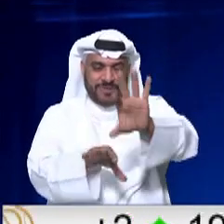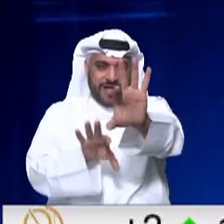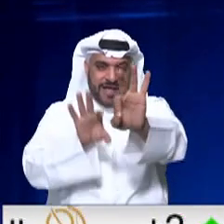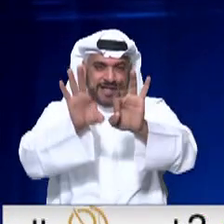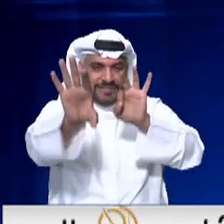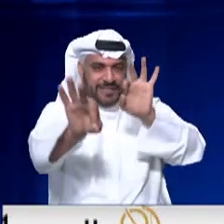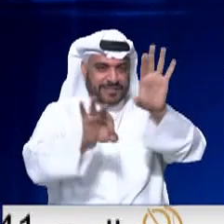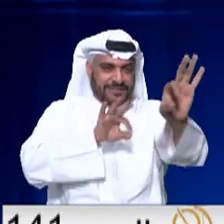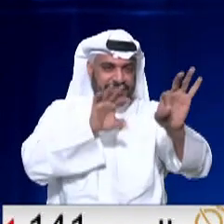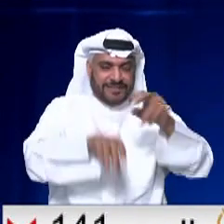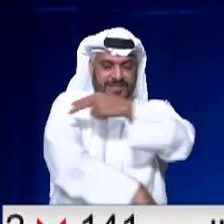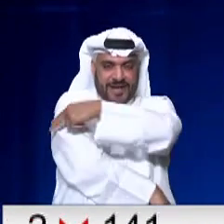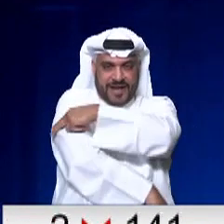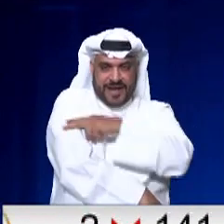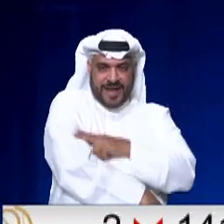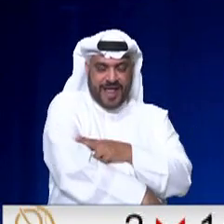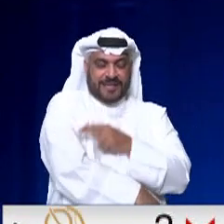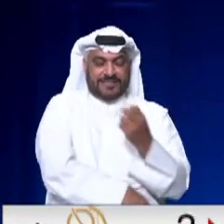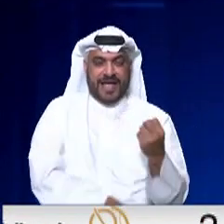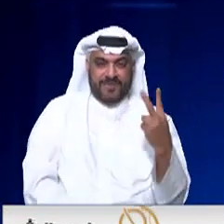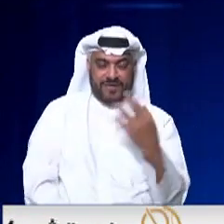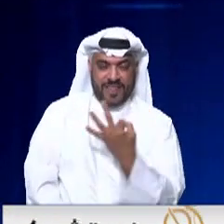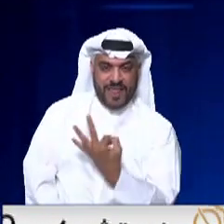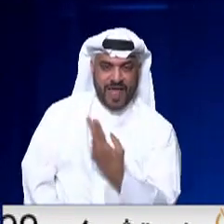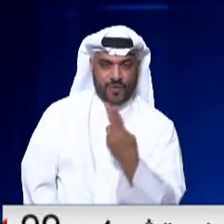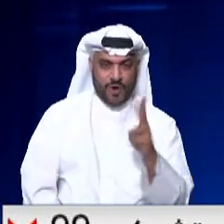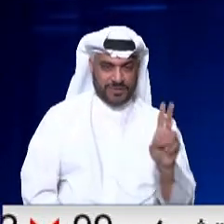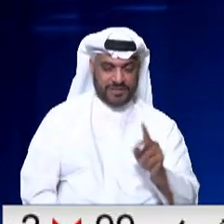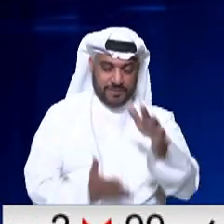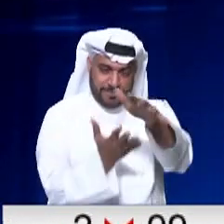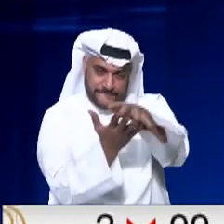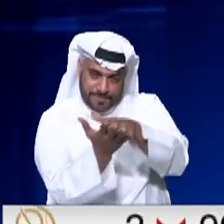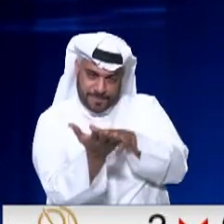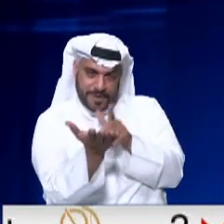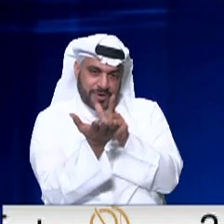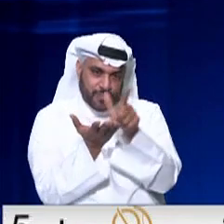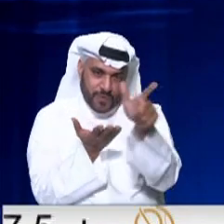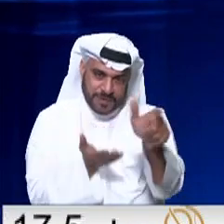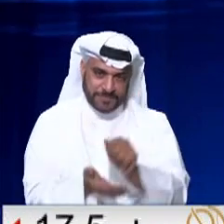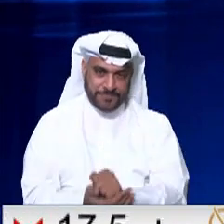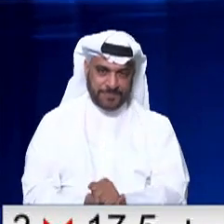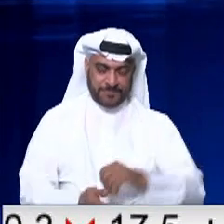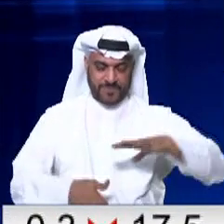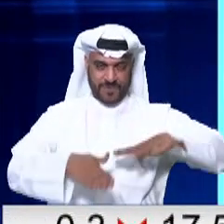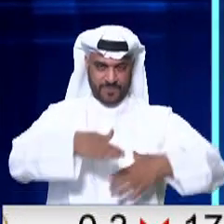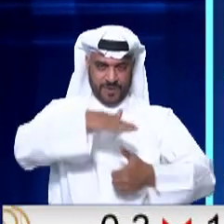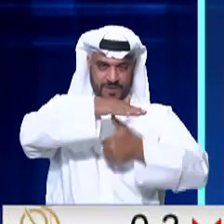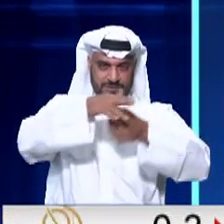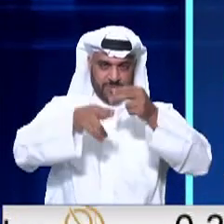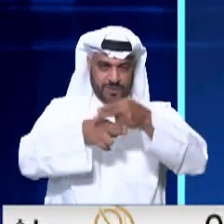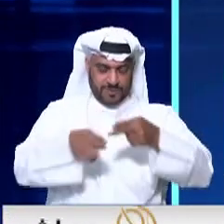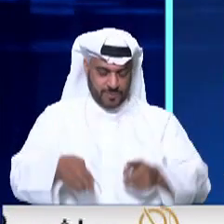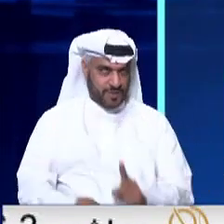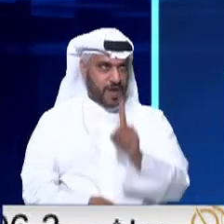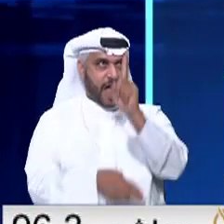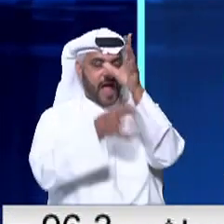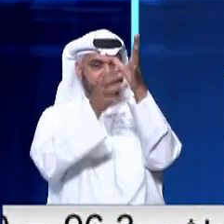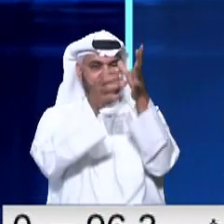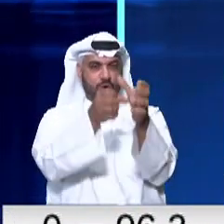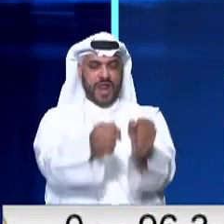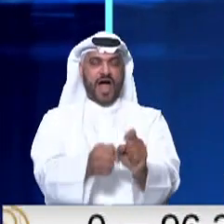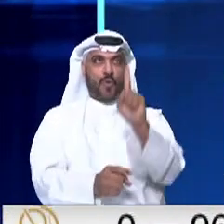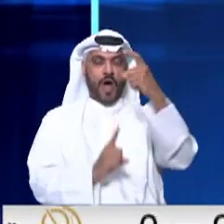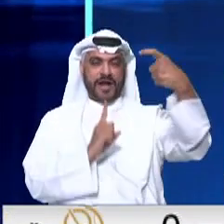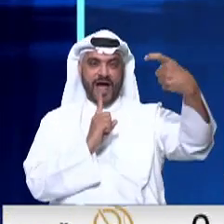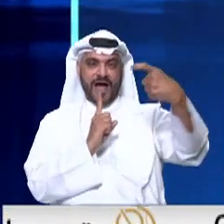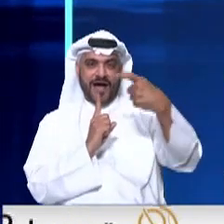مجلس الأمة 2023. هذا نصها. حضرة صاحب السمو الشيخ نواف الأحمد الجابر الصباح حفظه